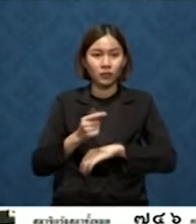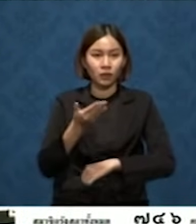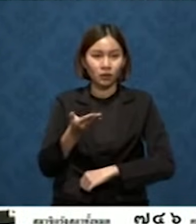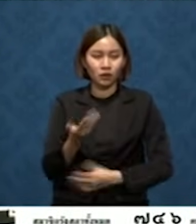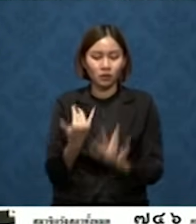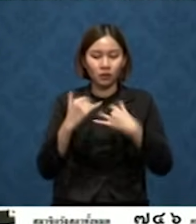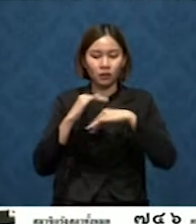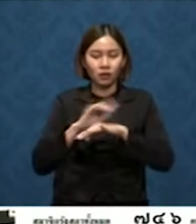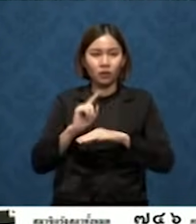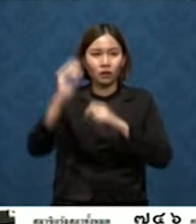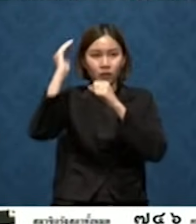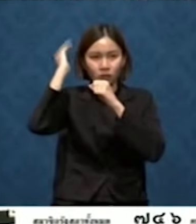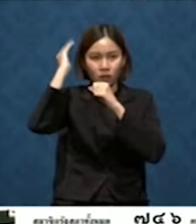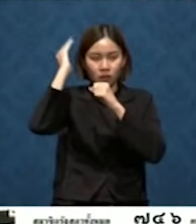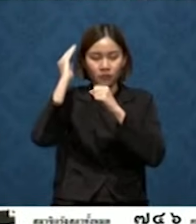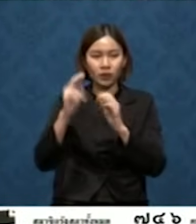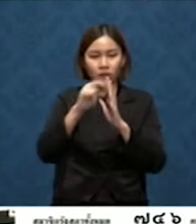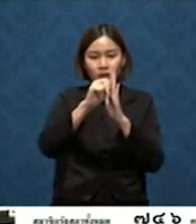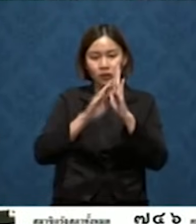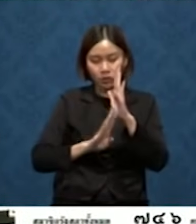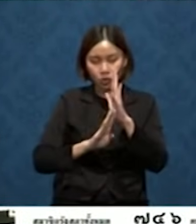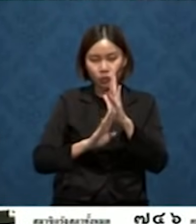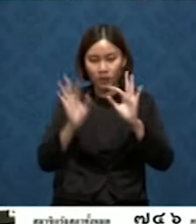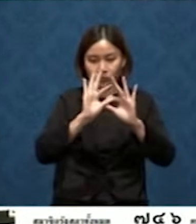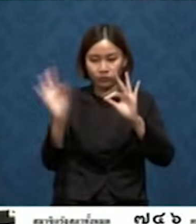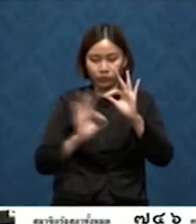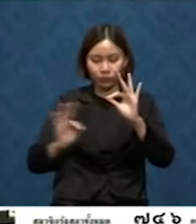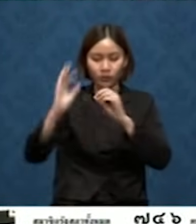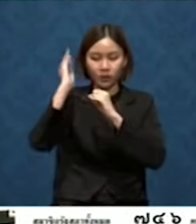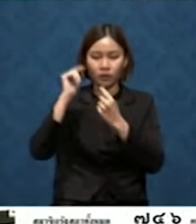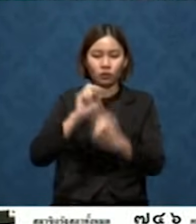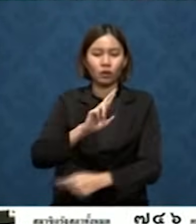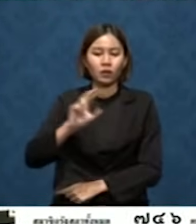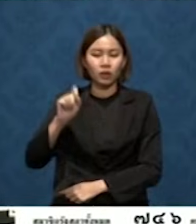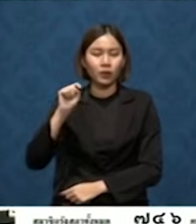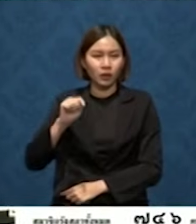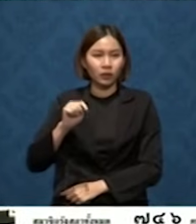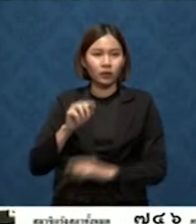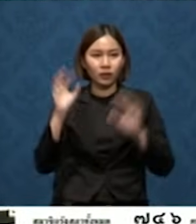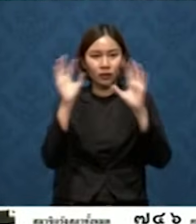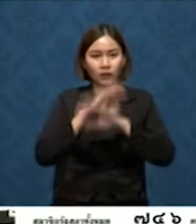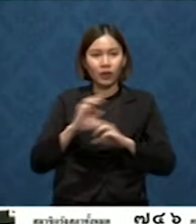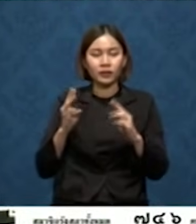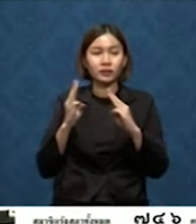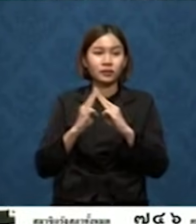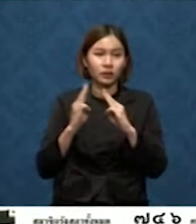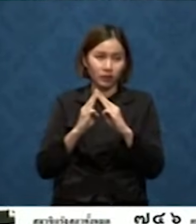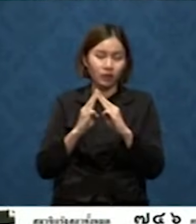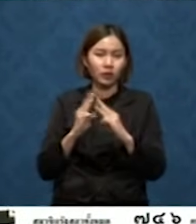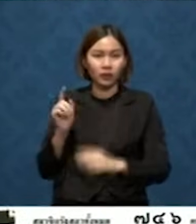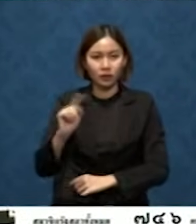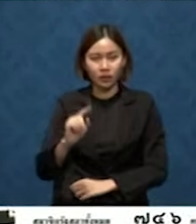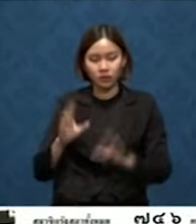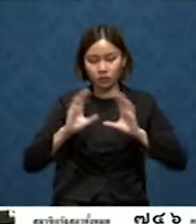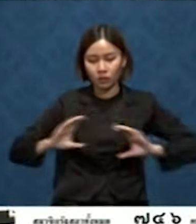ขออนุญาตมีส่วนร่วมในการอภิปรายคำแสงนโยบายของรัฐบาลใหม่ต่อรัฐสภาซึ่งก็เป็นเสมือนกับสัญญาประชาคมครับที่รัฐบาล